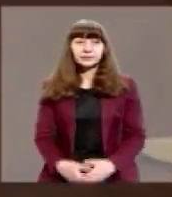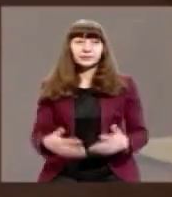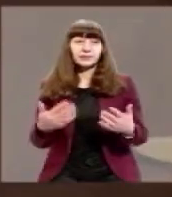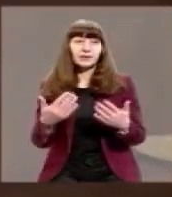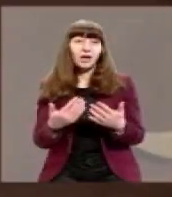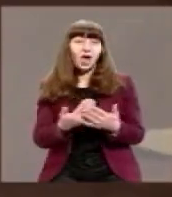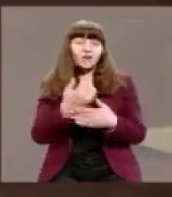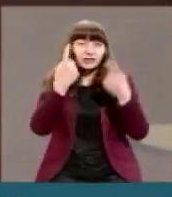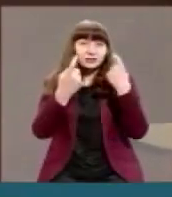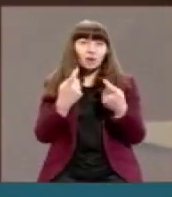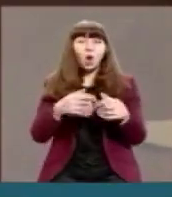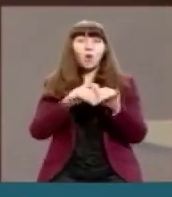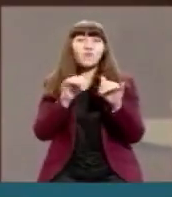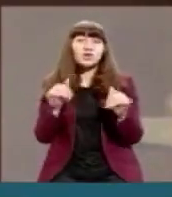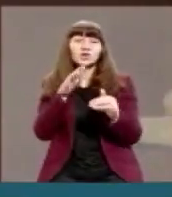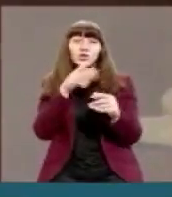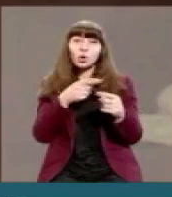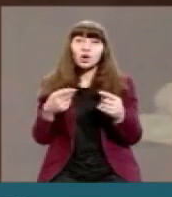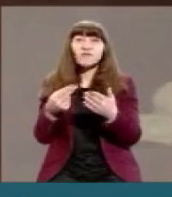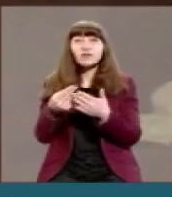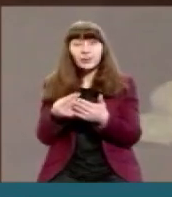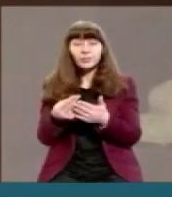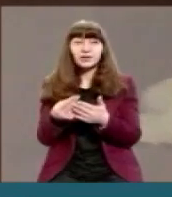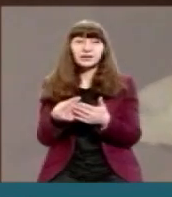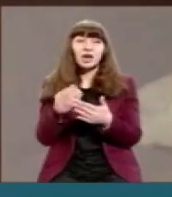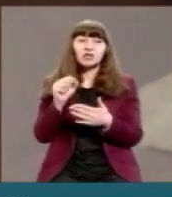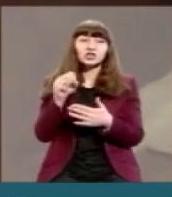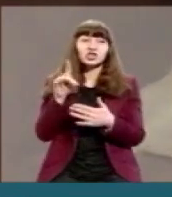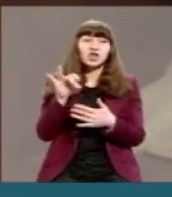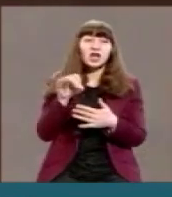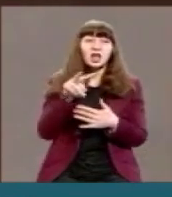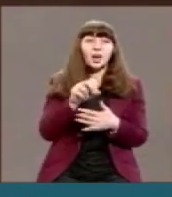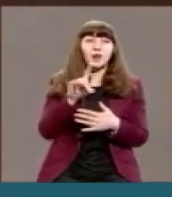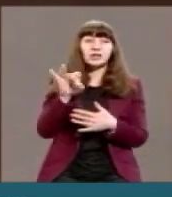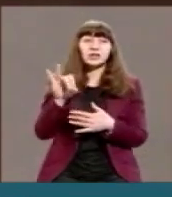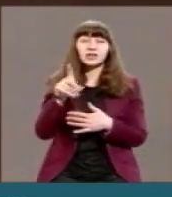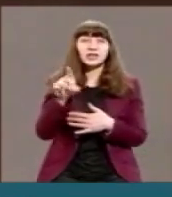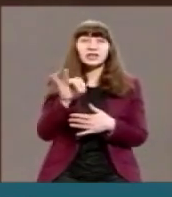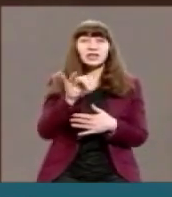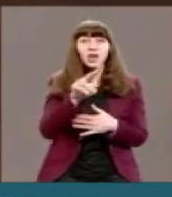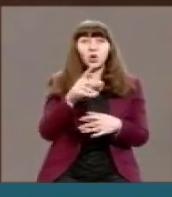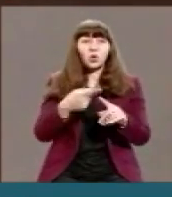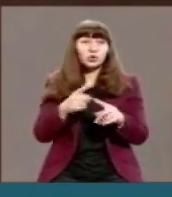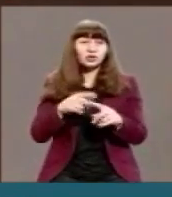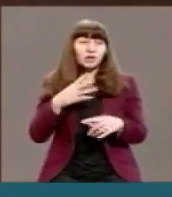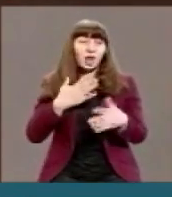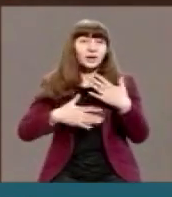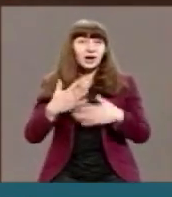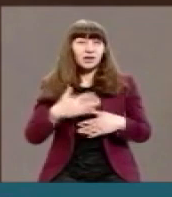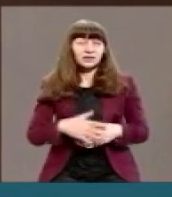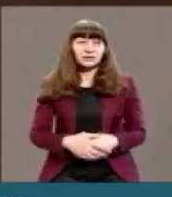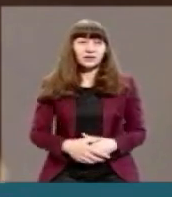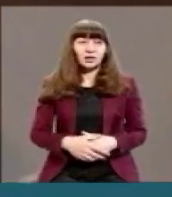Новости об увеличении срока выплаты пособия по уходу за ребенком Анжела Малыгина очень обрадовалась. Ведь для работающей мамочки это не только